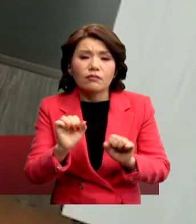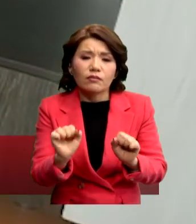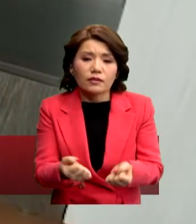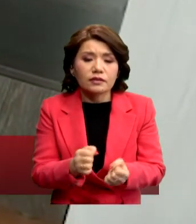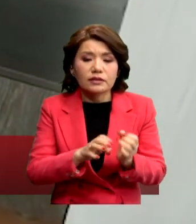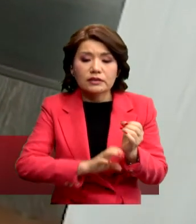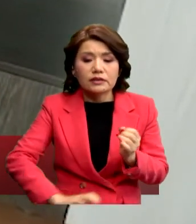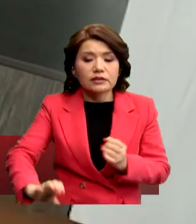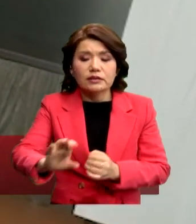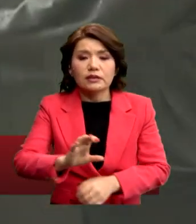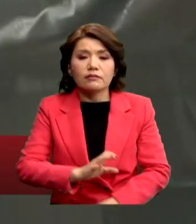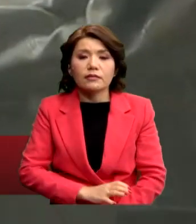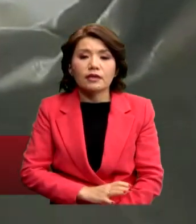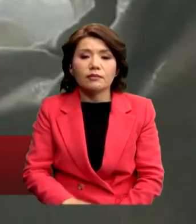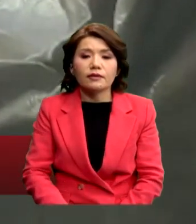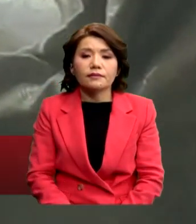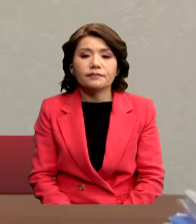системы.